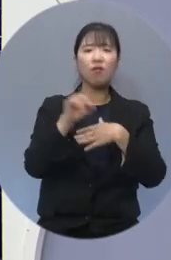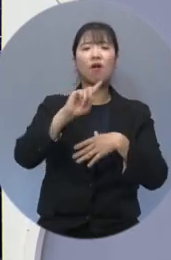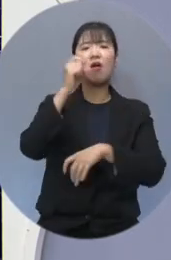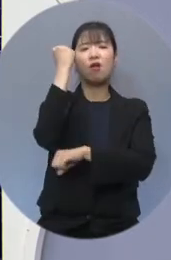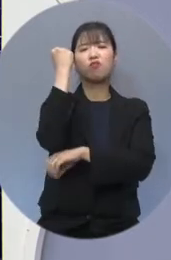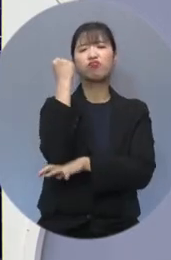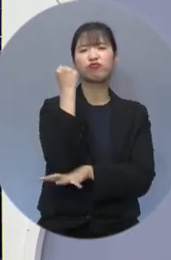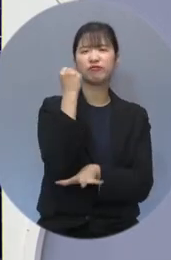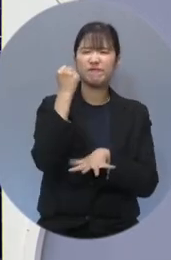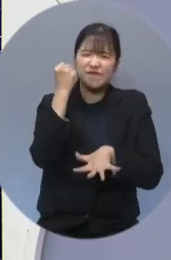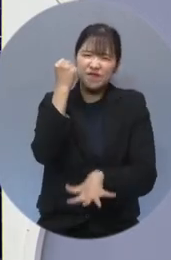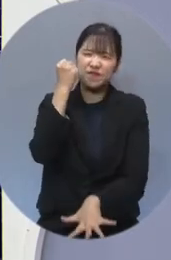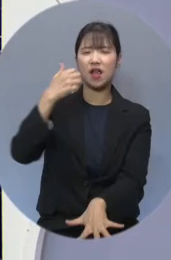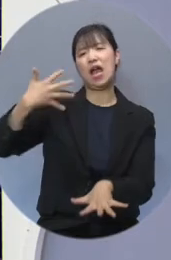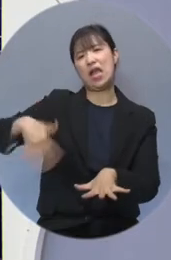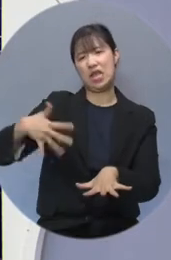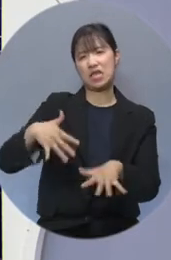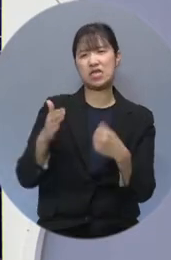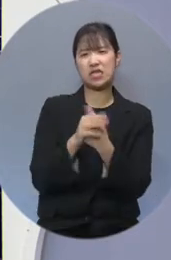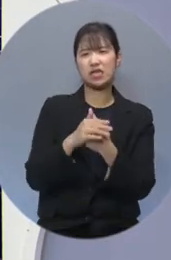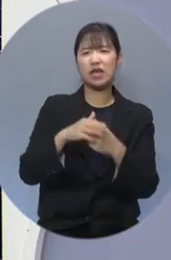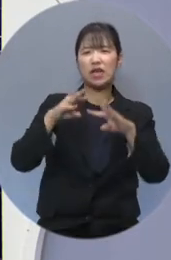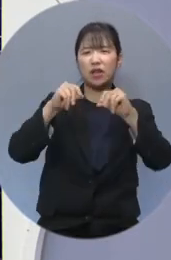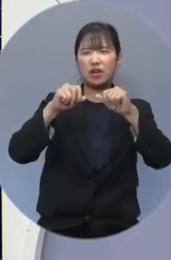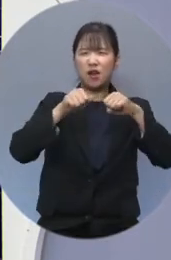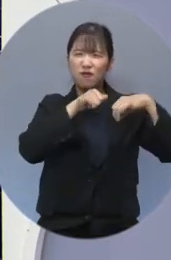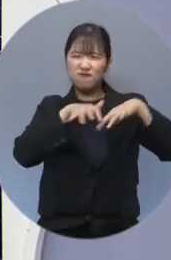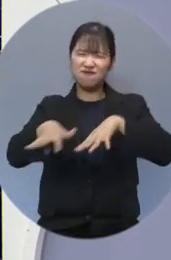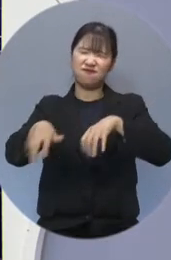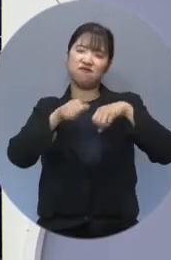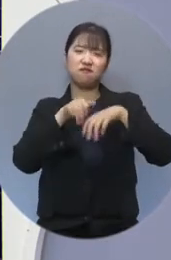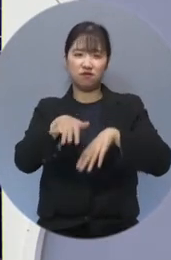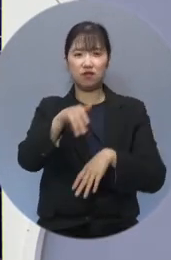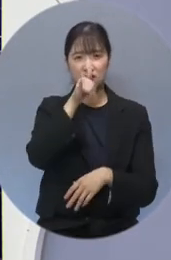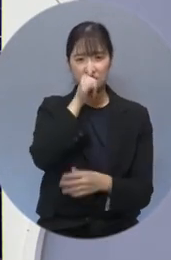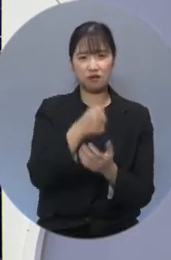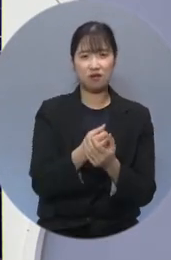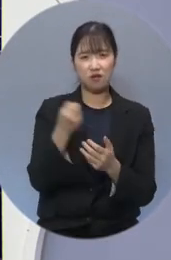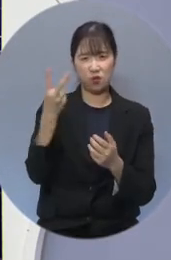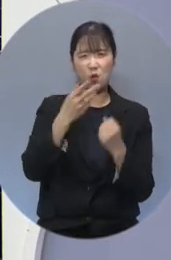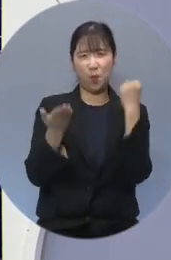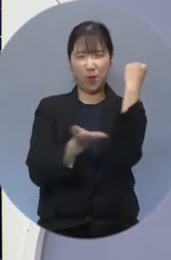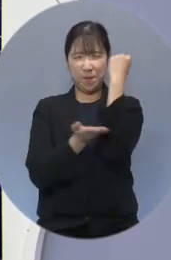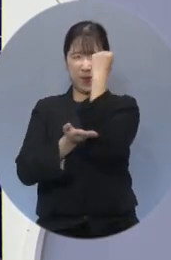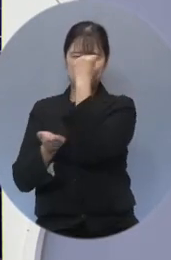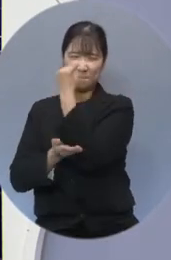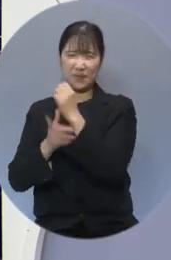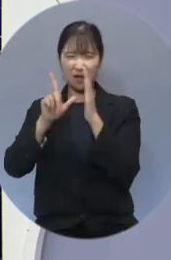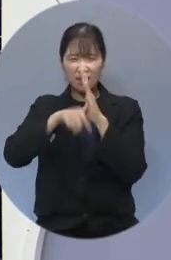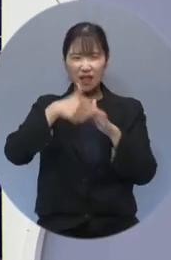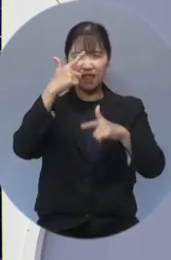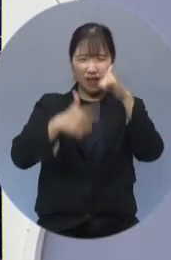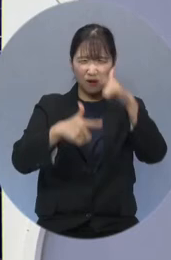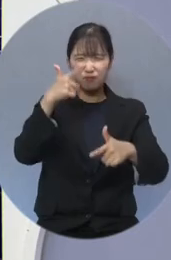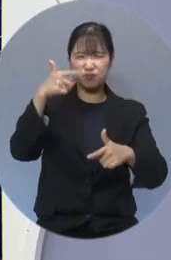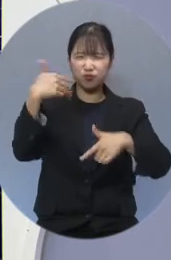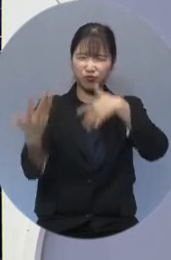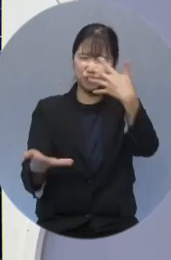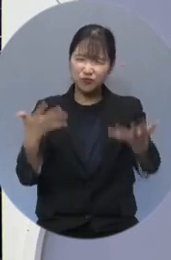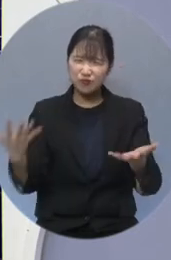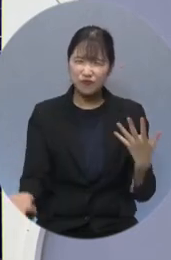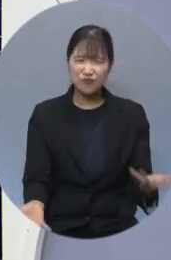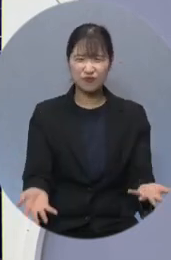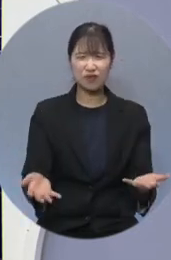하지 않았기 때문에 토사가 내려옵니다. 그렇죠. 네, 그리고 또 벌채하는 과정에서의 잔목들이라든가 잔가지들이